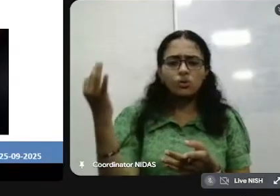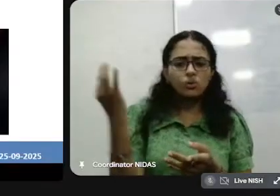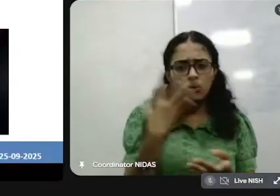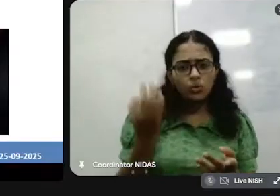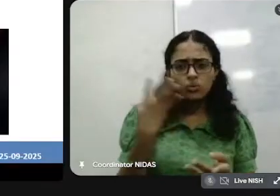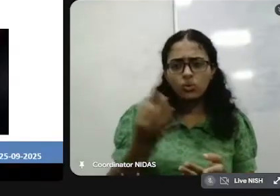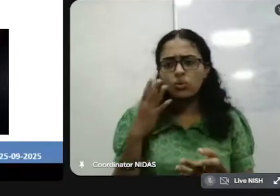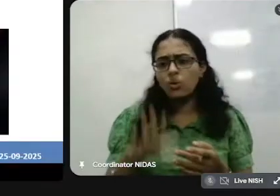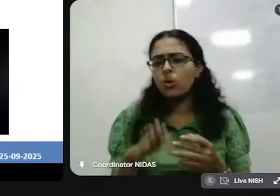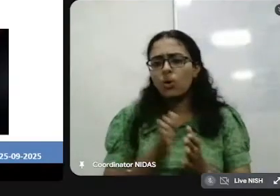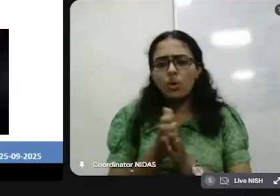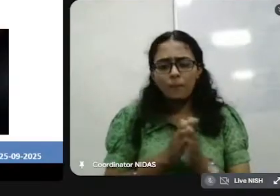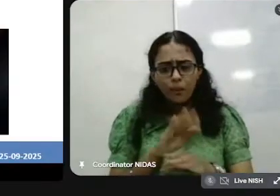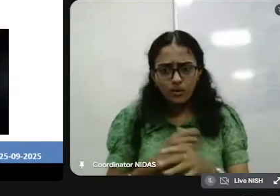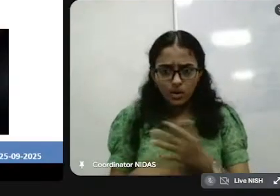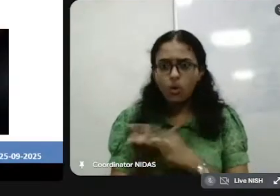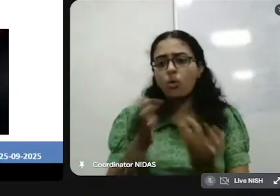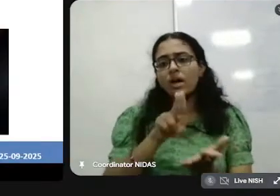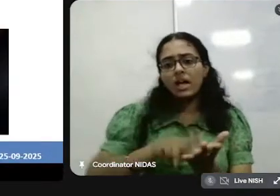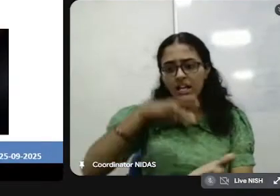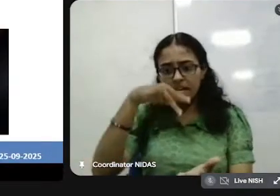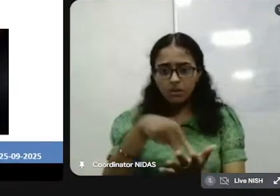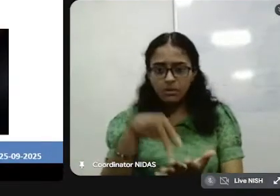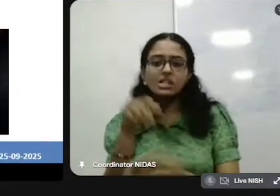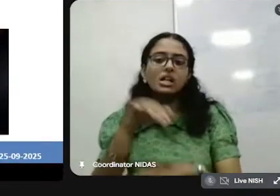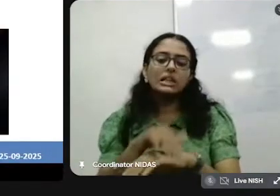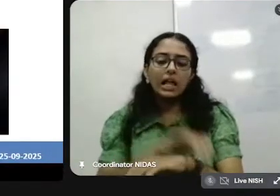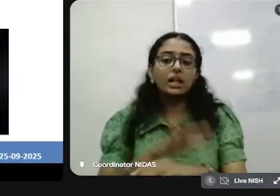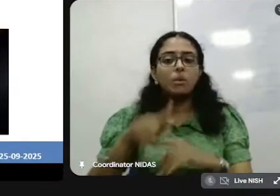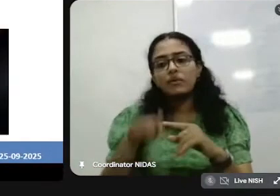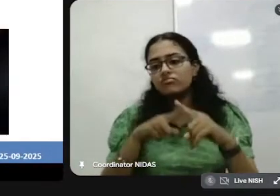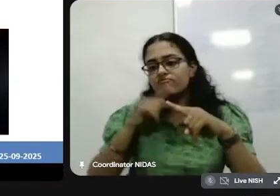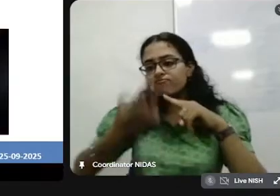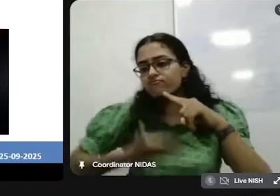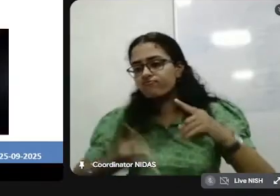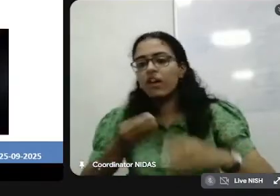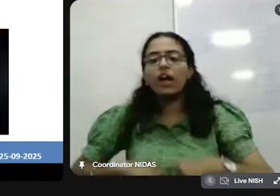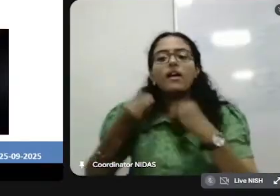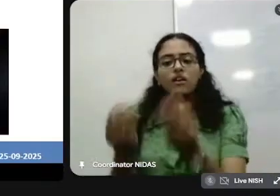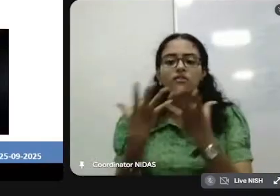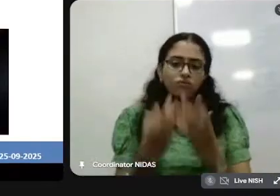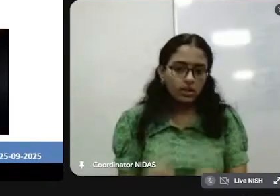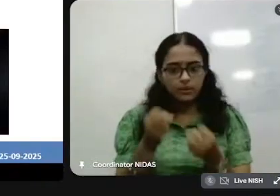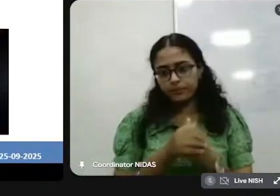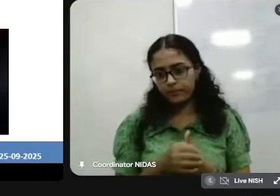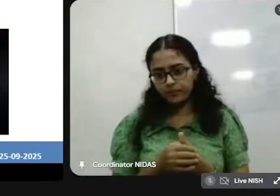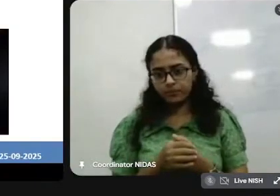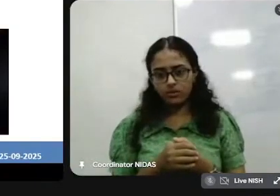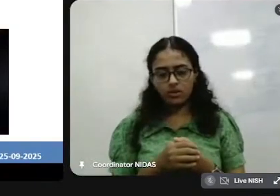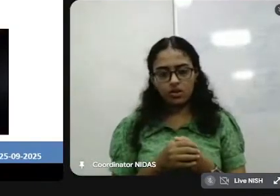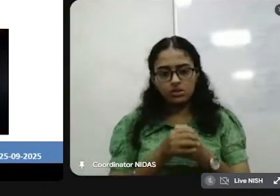എന്തെങ്കിലും വൊക്കേഷണൽ റീഹാബിലിറ്റേഷൻ, വൊക്കേഷണൽ തൊഴിൽ പരിശീലനം അവർക്ക് കൊടുക്കാൻ പറ്റുമെങ്കിൽ ആ രീതിയിലൂടെ നമ്മൾ സഹായിക്കാനായിട്ട്